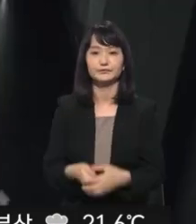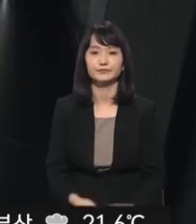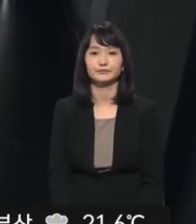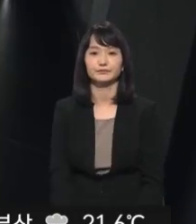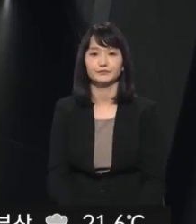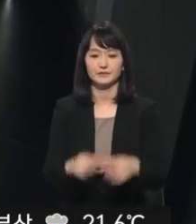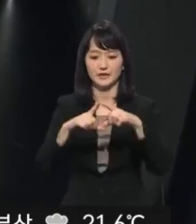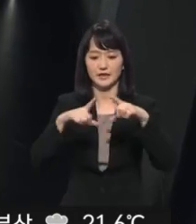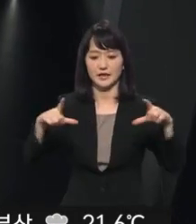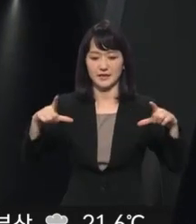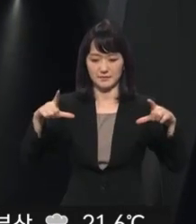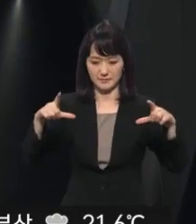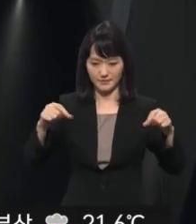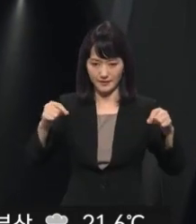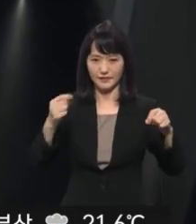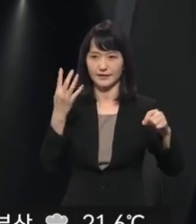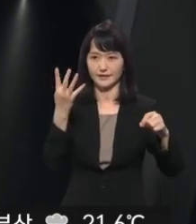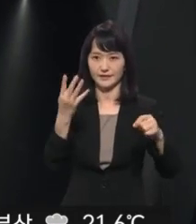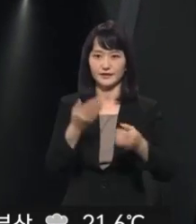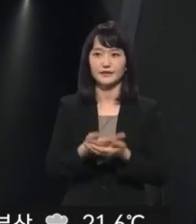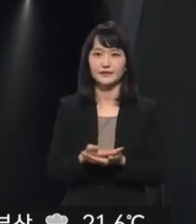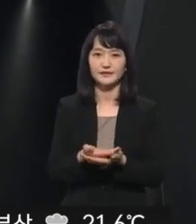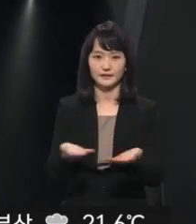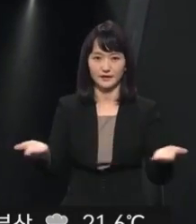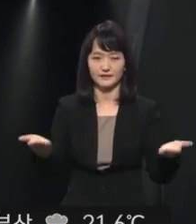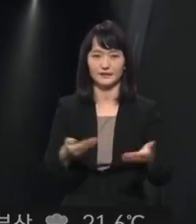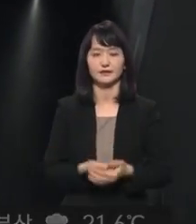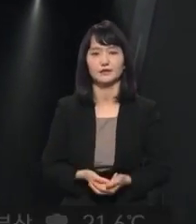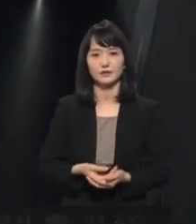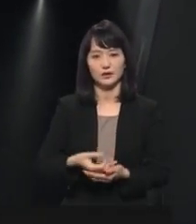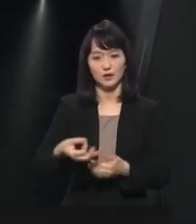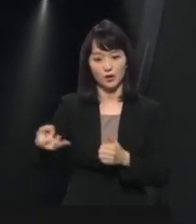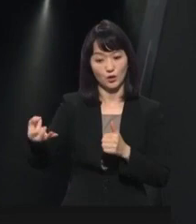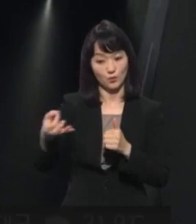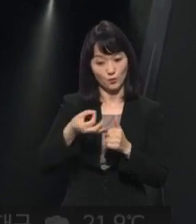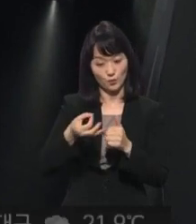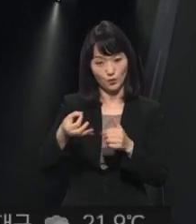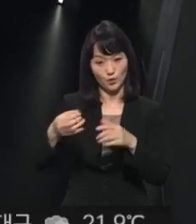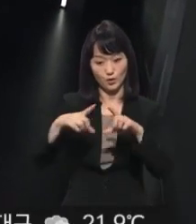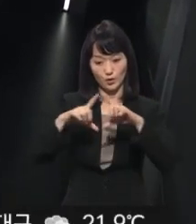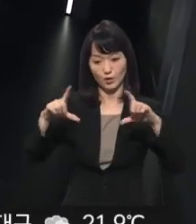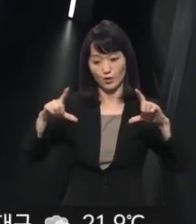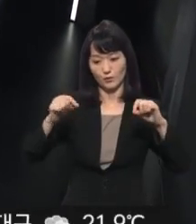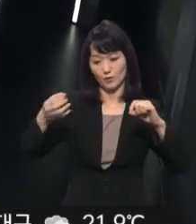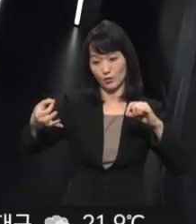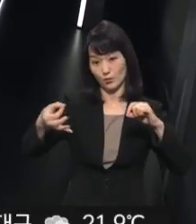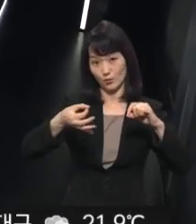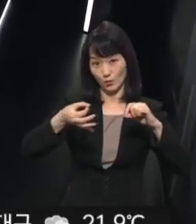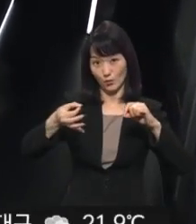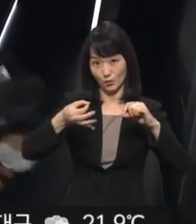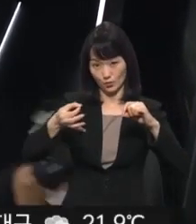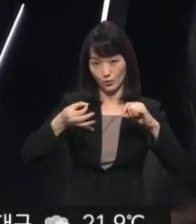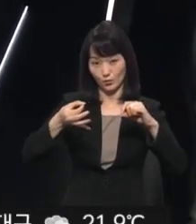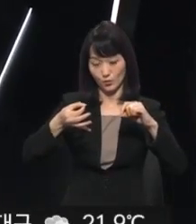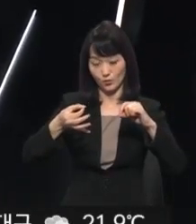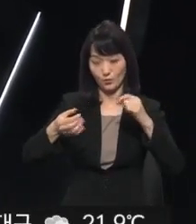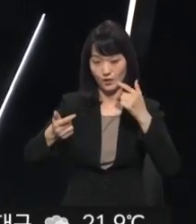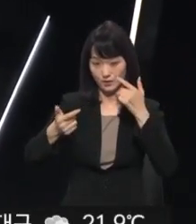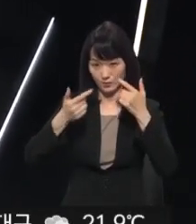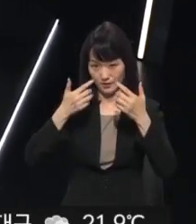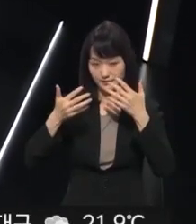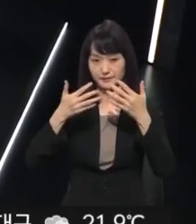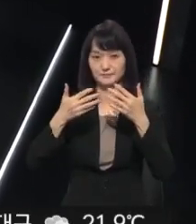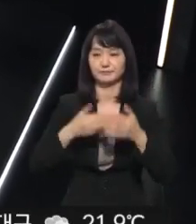예 내가 시각적 요소를 위해 판넬을 준비했습니다 팬으로 하나씩 써 주시면